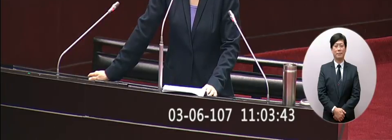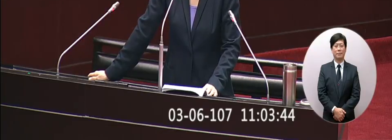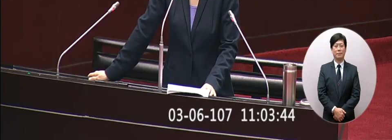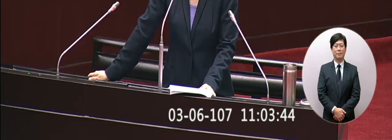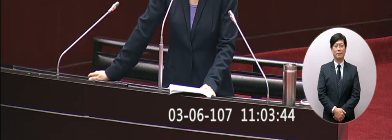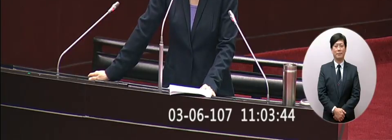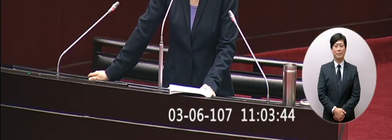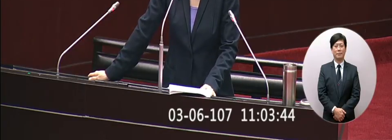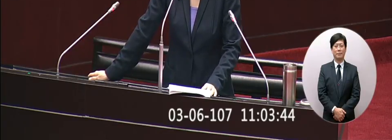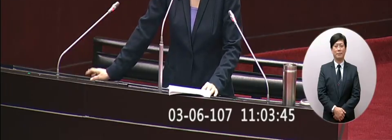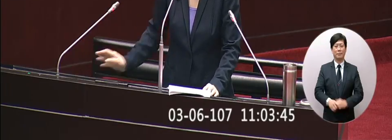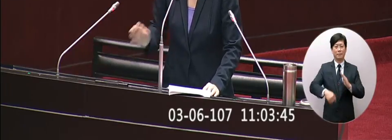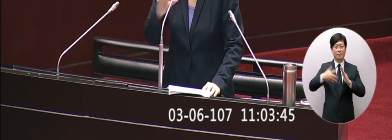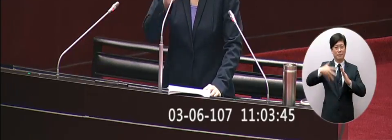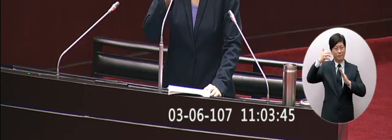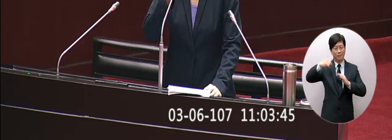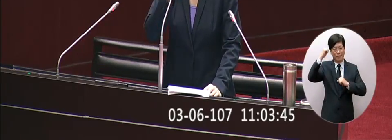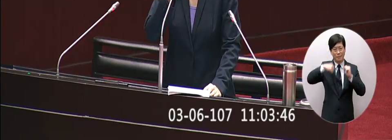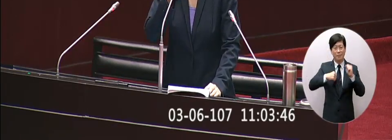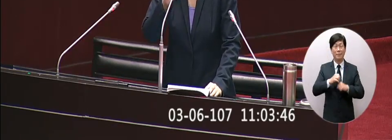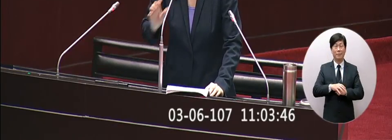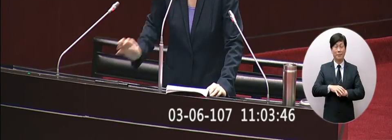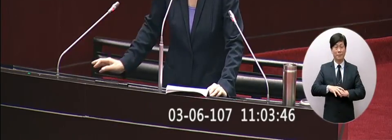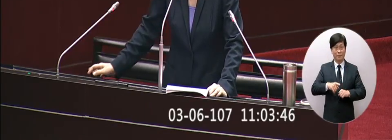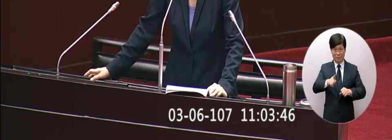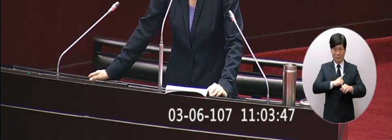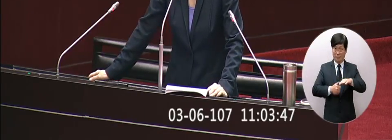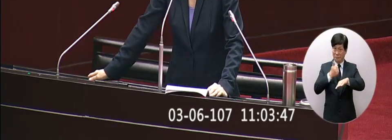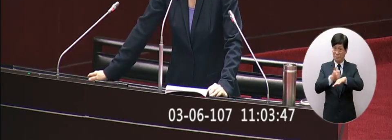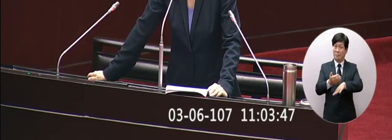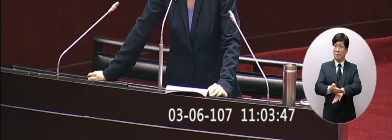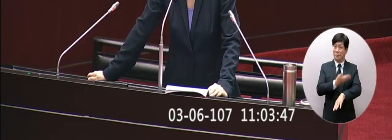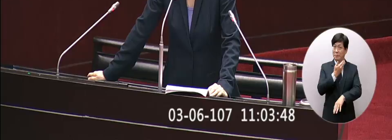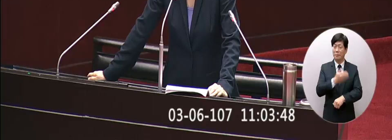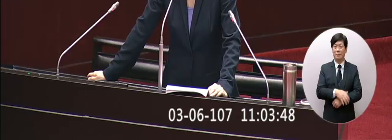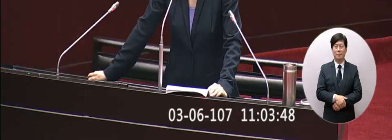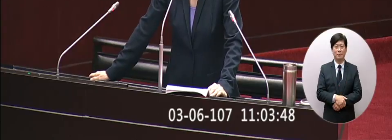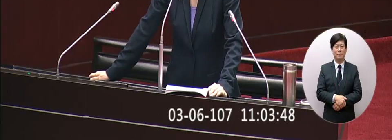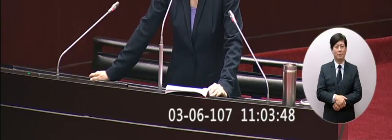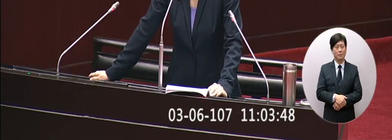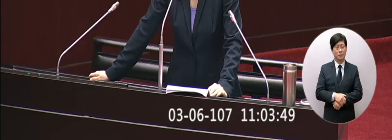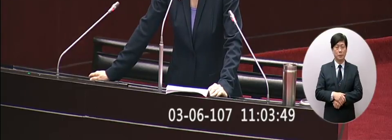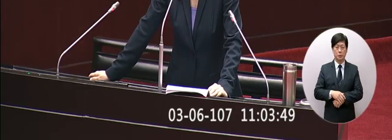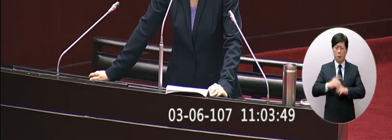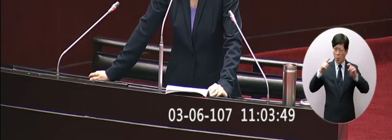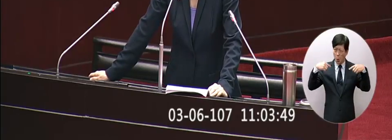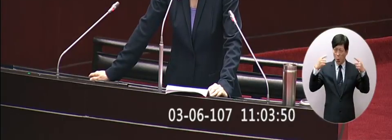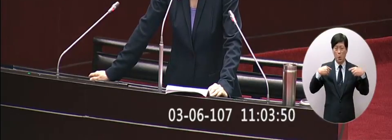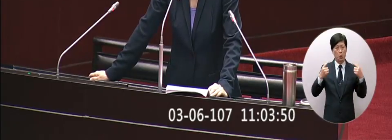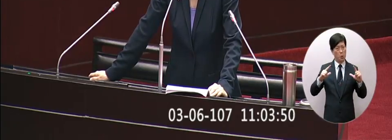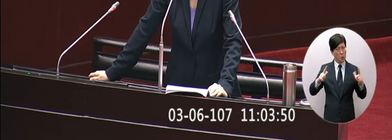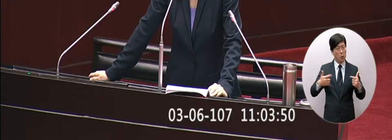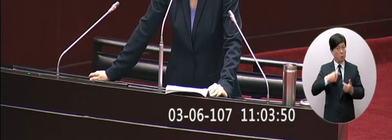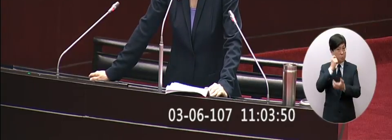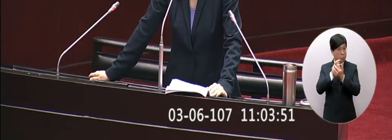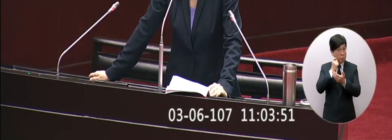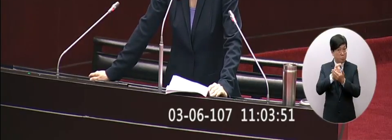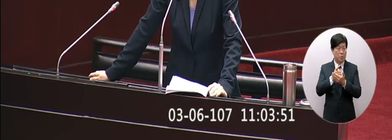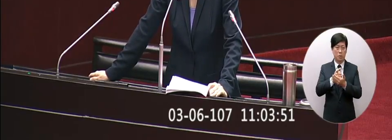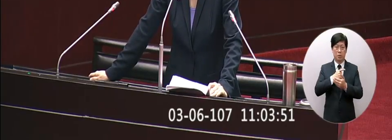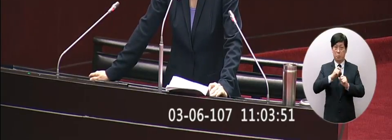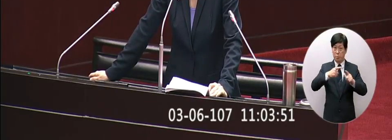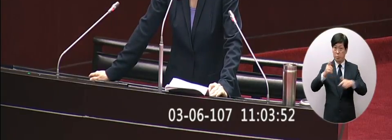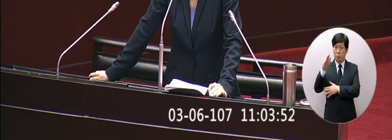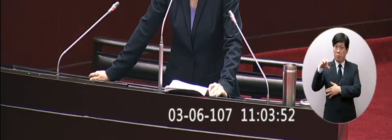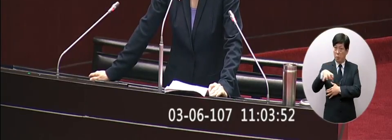各位你早。 哎，院长早。我想自从你上任之后哦了三不五十几乎是每个月的时间呢，不同的机